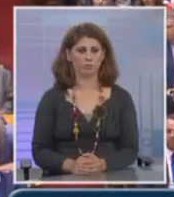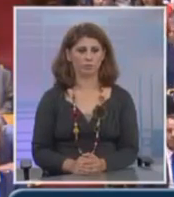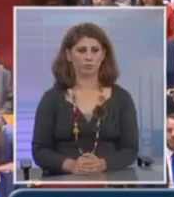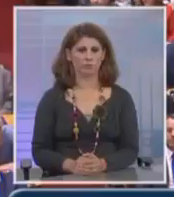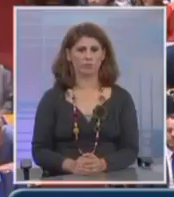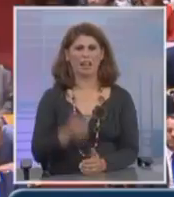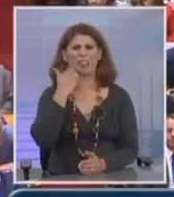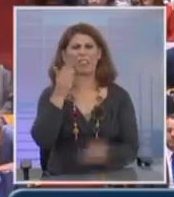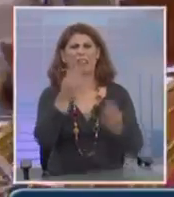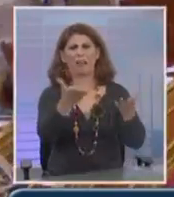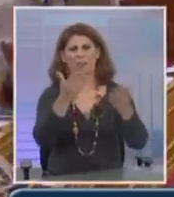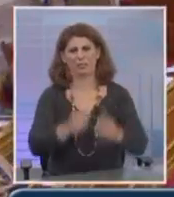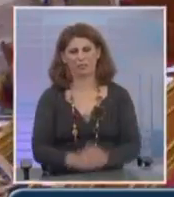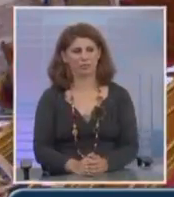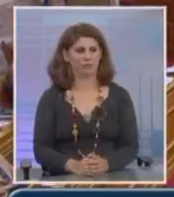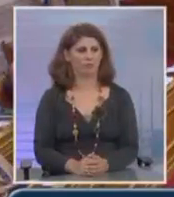Δεν τρέπεστε λίγο?